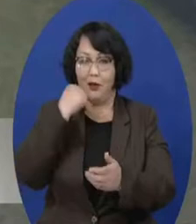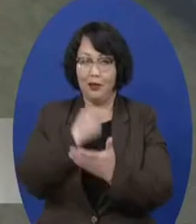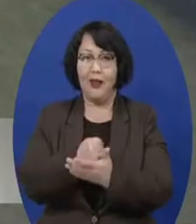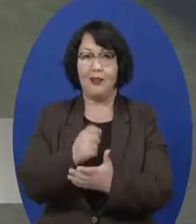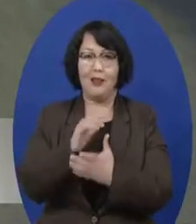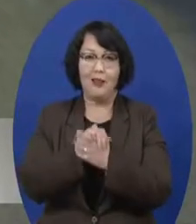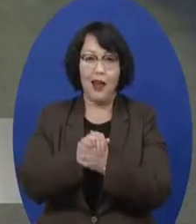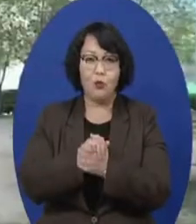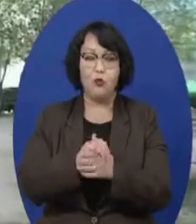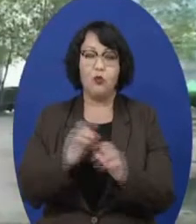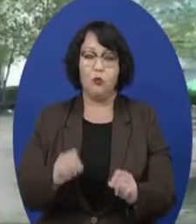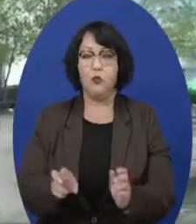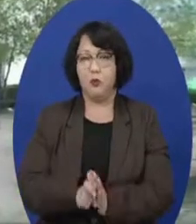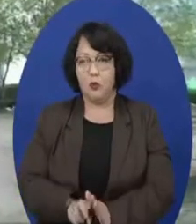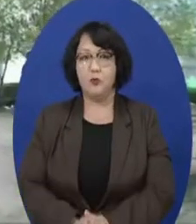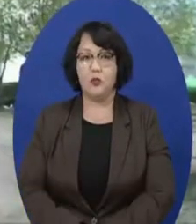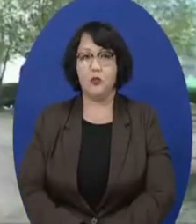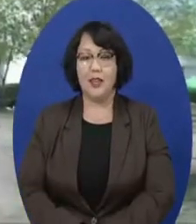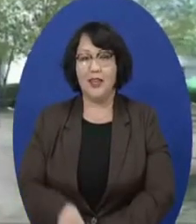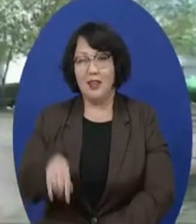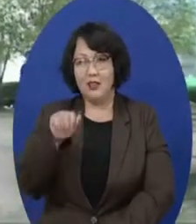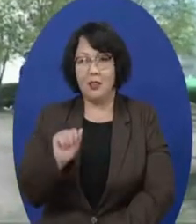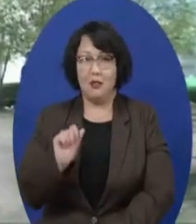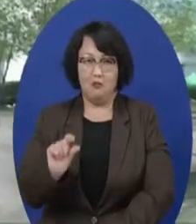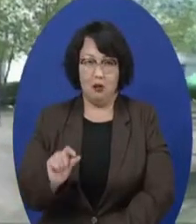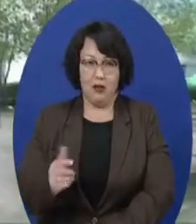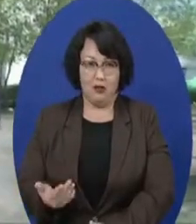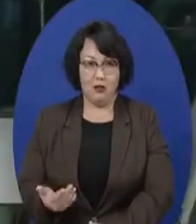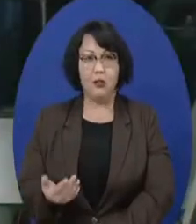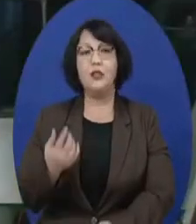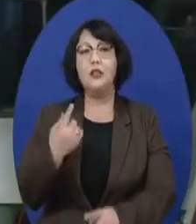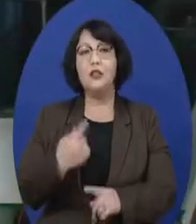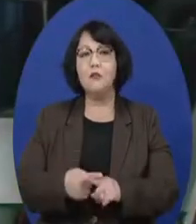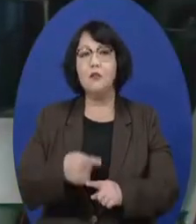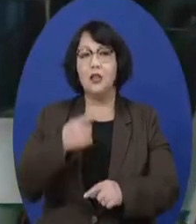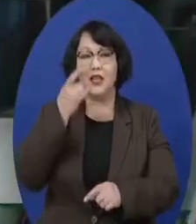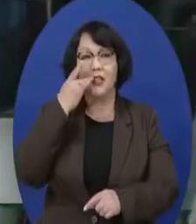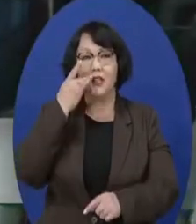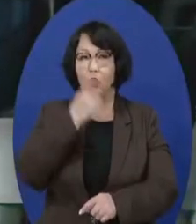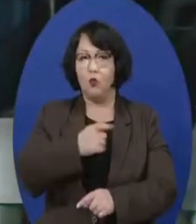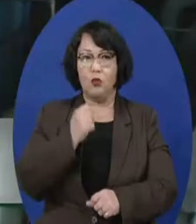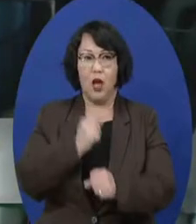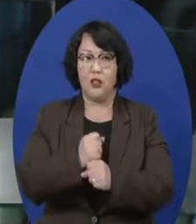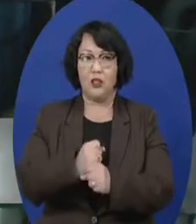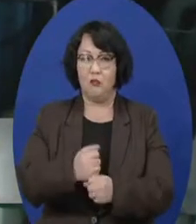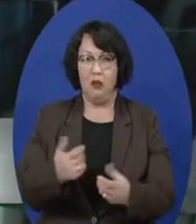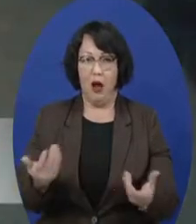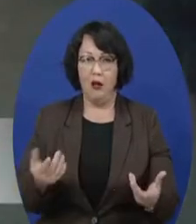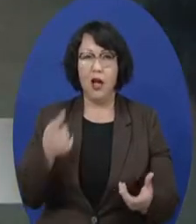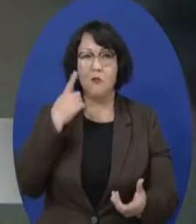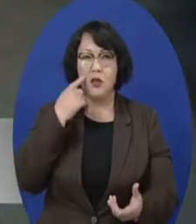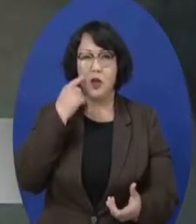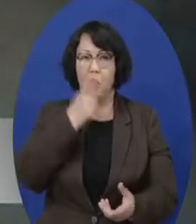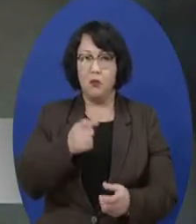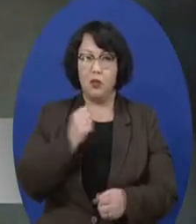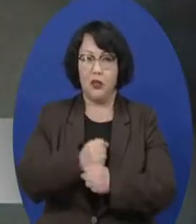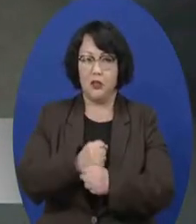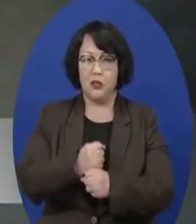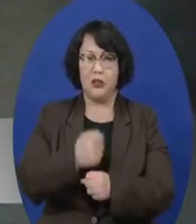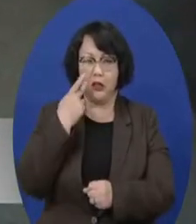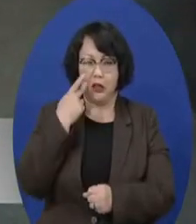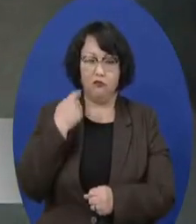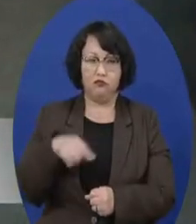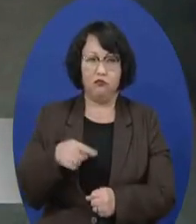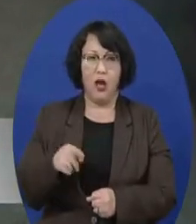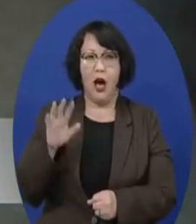болох ийм л юм байна. Цалин багтай. Тэгээ энэ төрдөө эрэгтэй хүн ажилтгуу дандаа эмэгтэй хүмүүс ажилладаг. Өвөл би 11 сард,